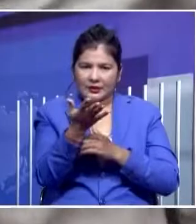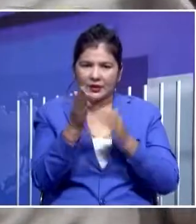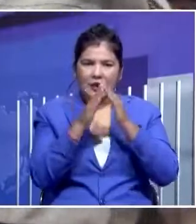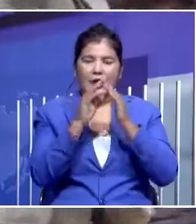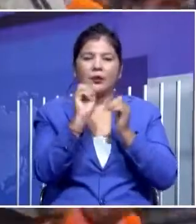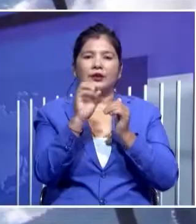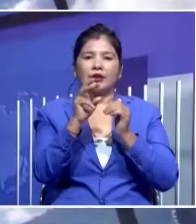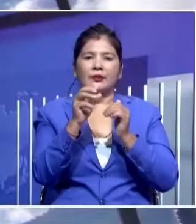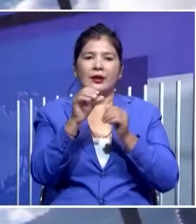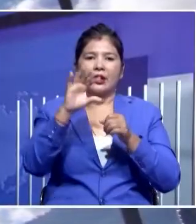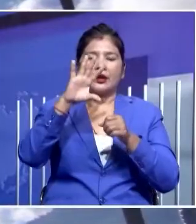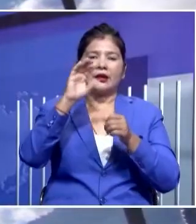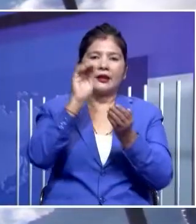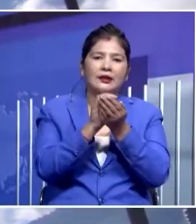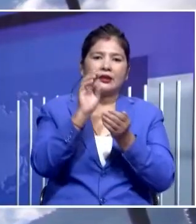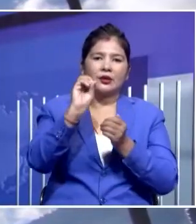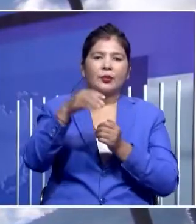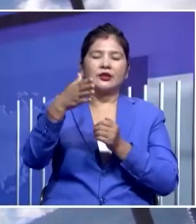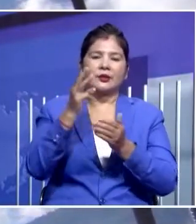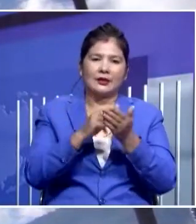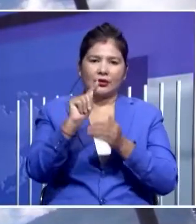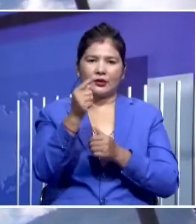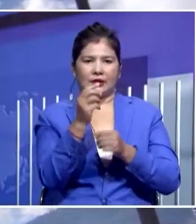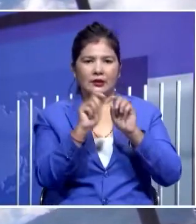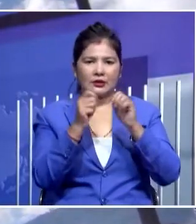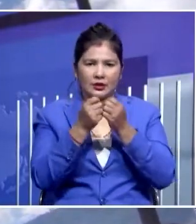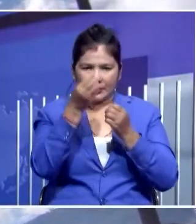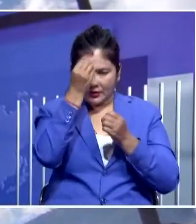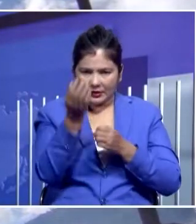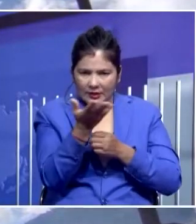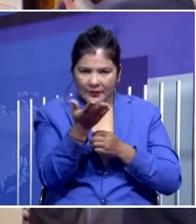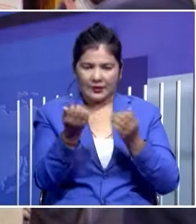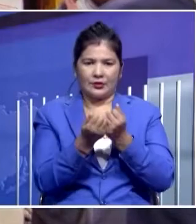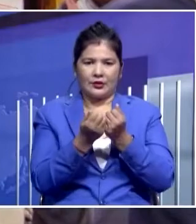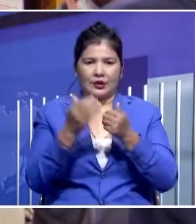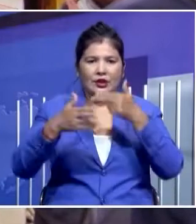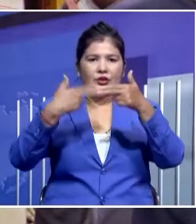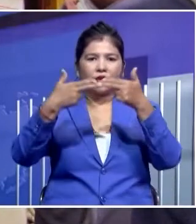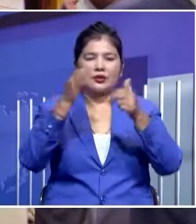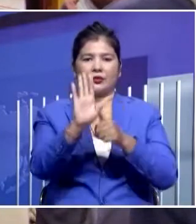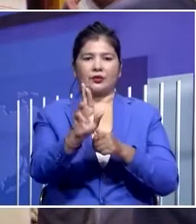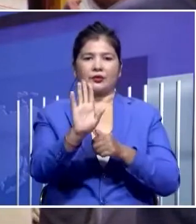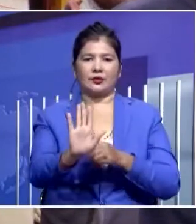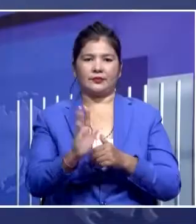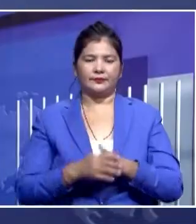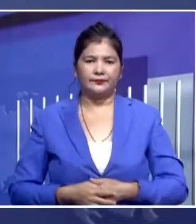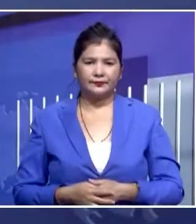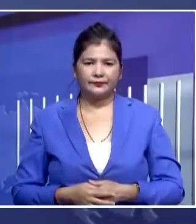लिङ्गो ठड्याइसकेपछि मात्रै कर्णाली क्षेत्रमा घटस्थापना गर्ने प्रचलन रहेको छ।